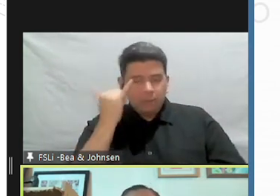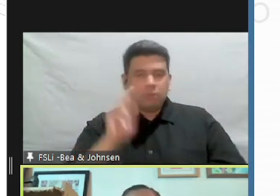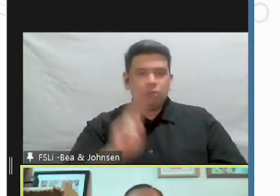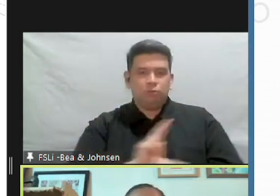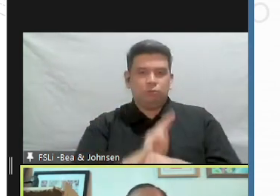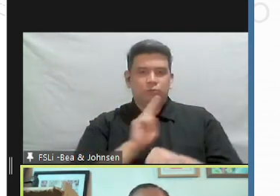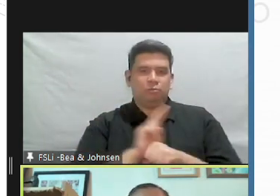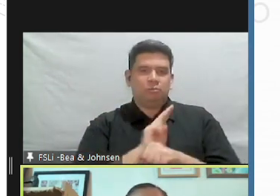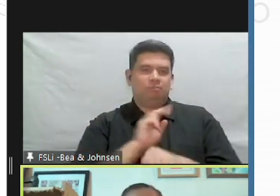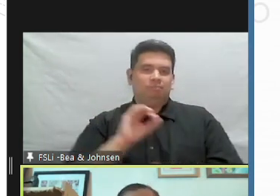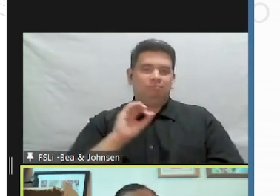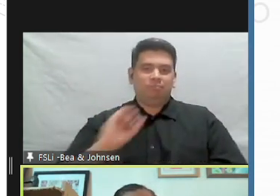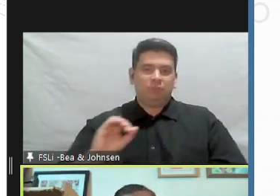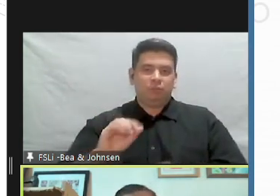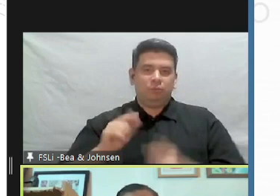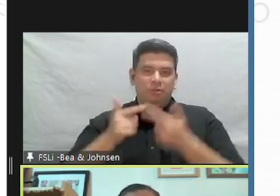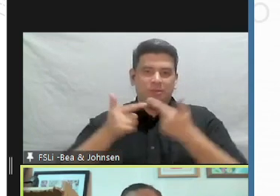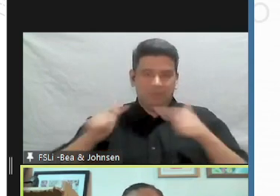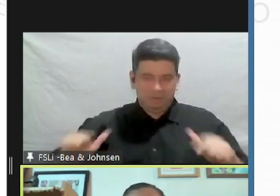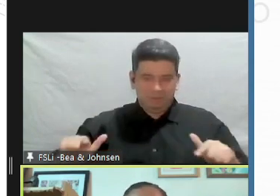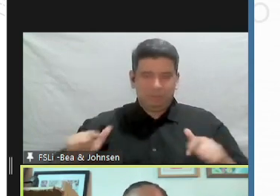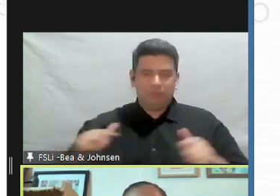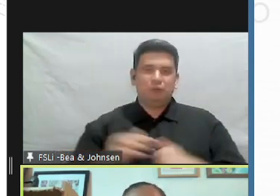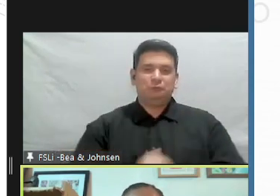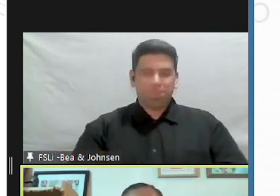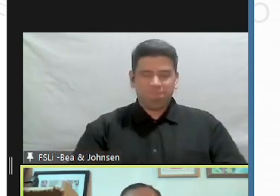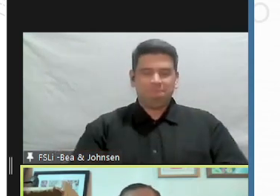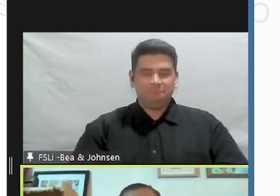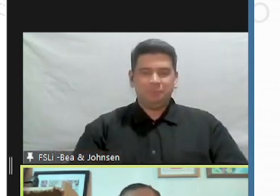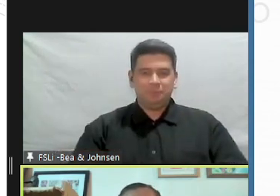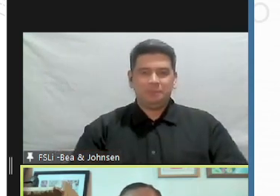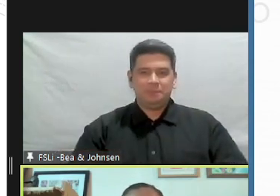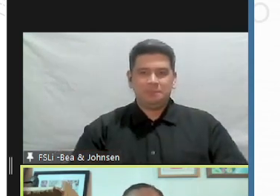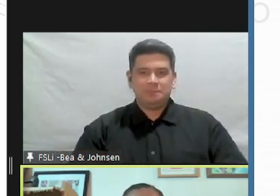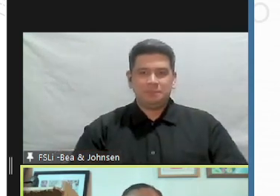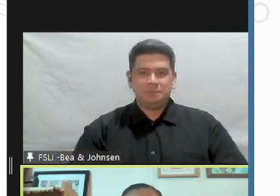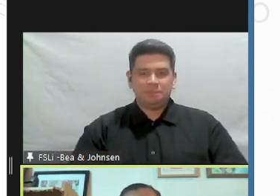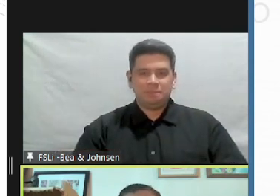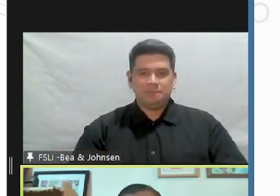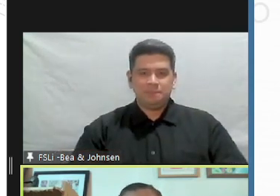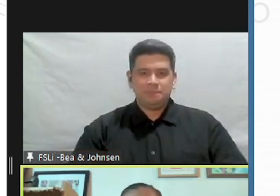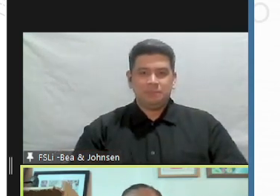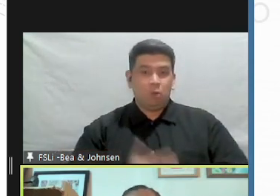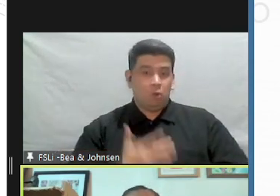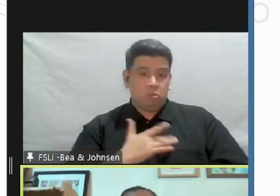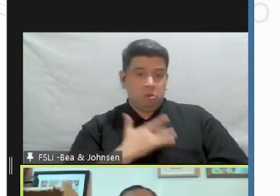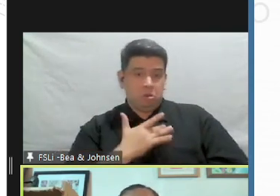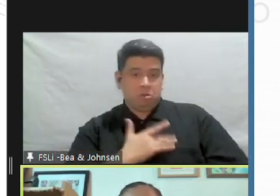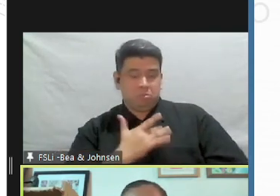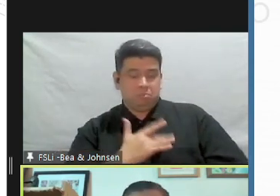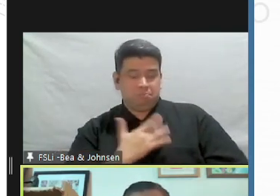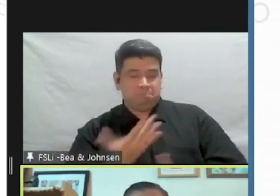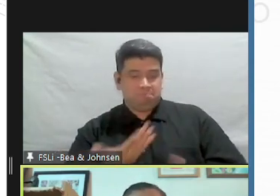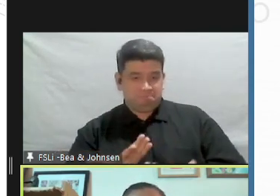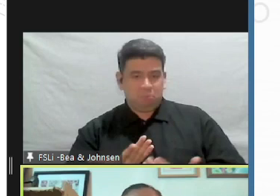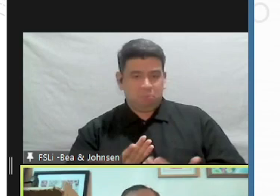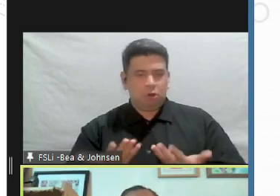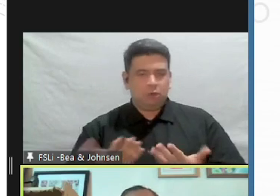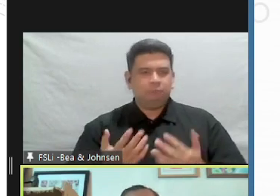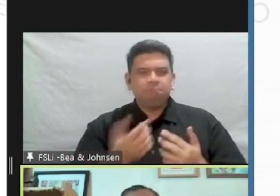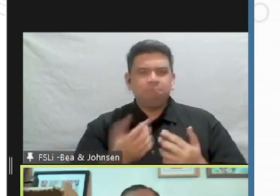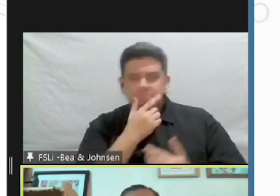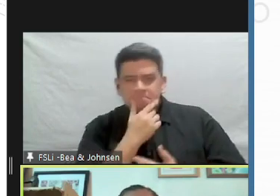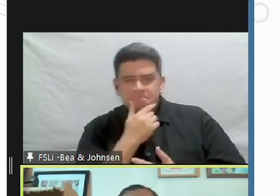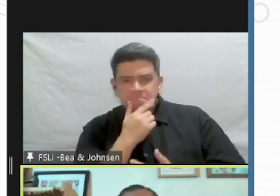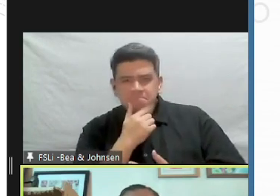bumasa, magsalita, sumulat at magpahayag ng sariling iniisip, nararamdaman at lalo na ang critical na pag-aanalisa